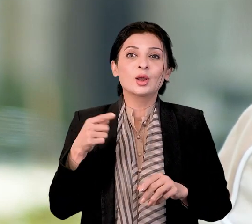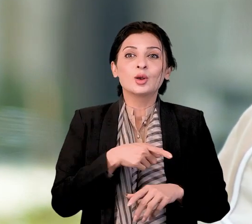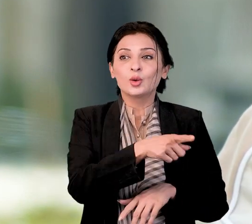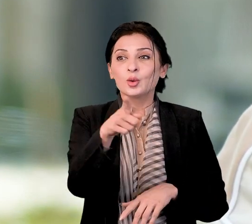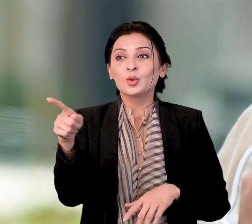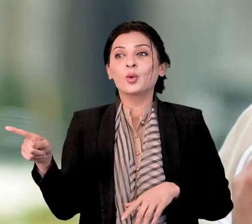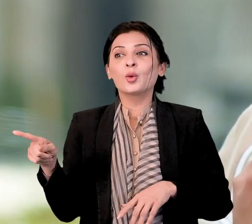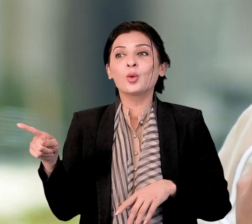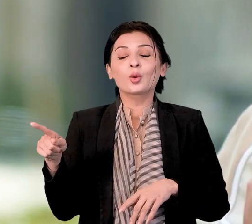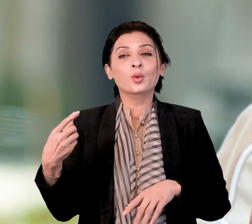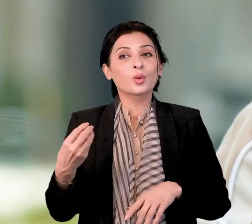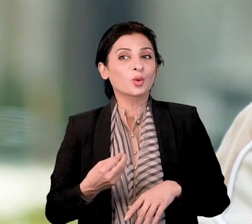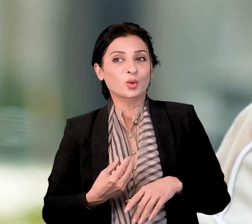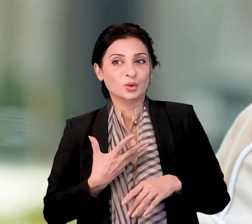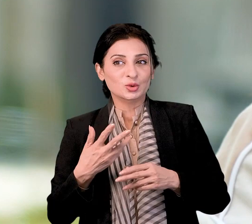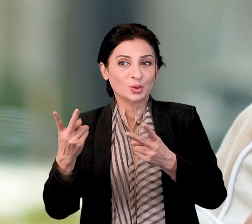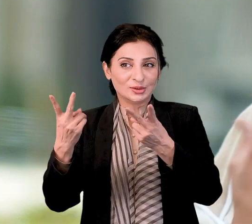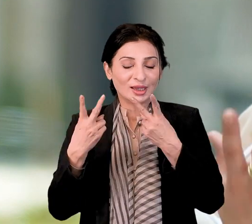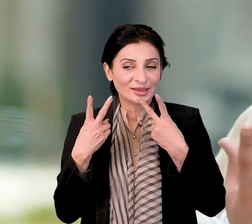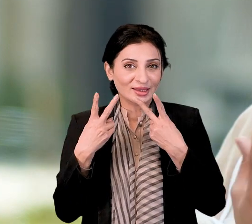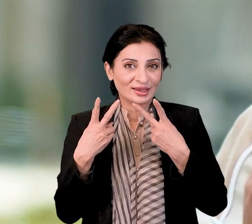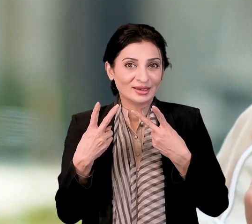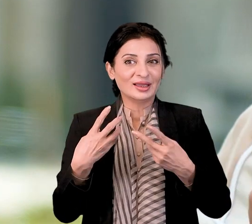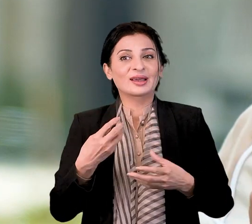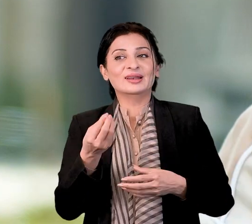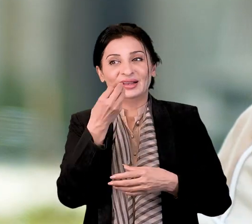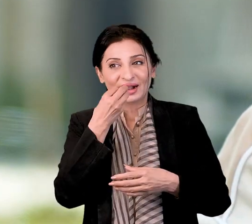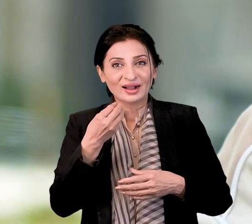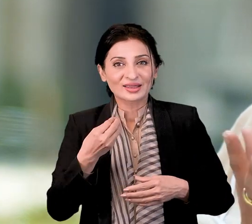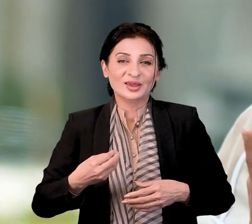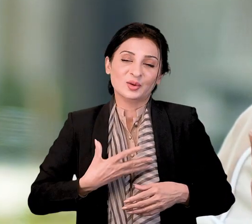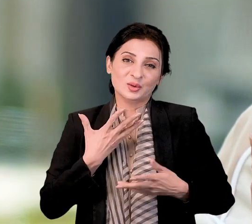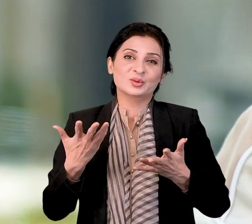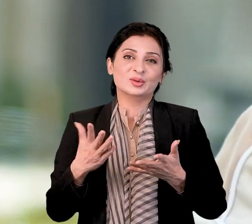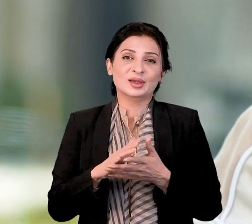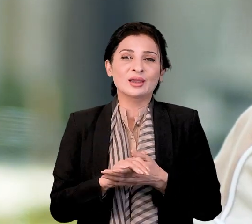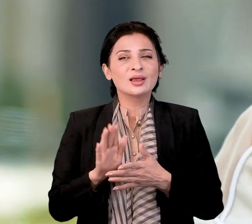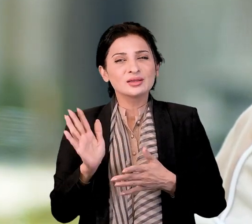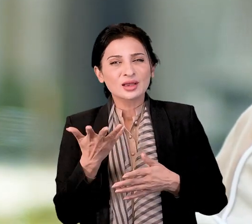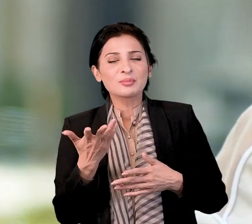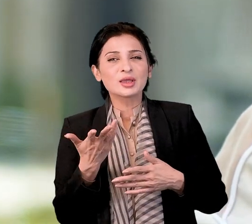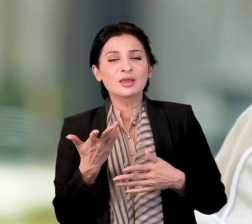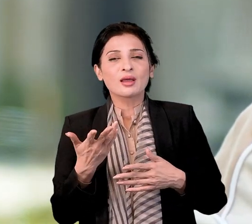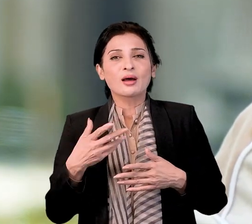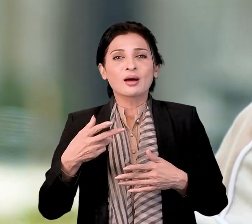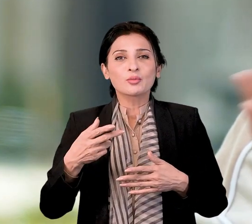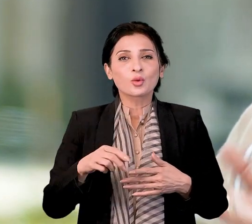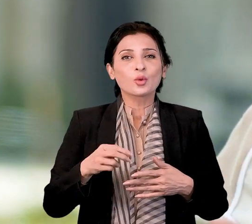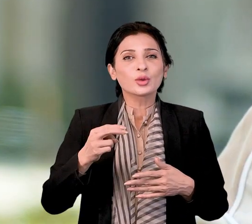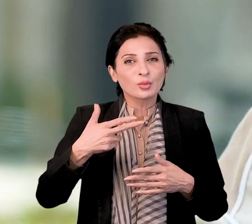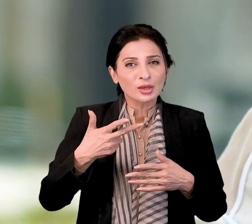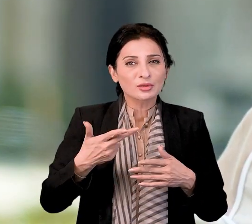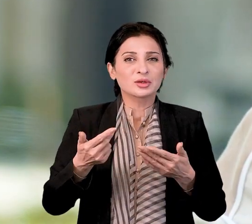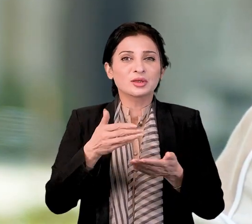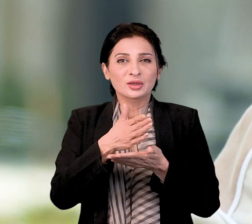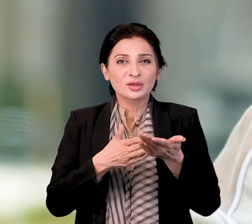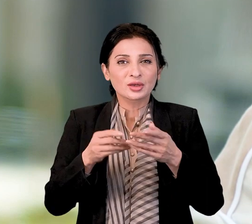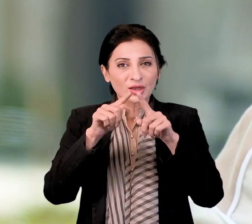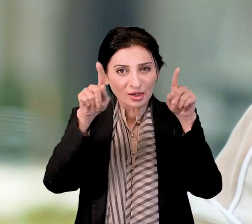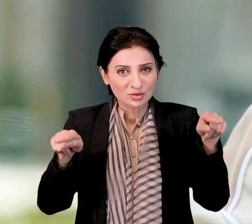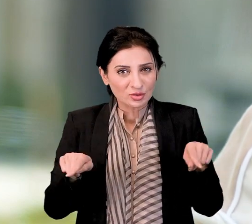हम यही सोचते रहते हैं कि इसको डेकोरेट कैसे करना है, इसका एम्बियंस कितना अच्छा होना चाहिए, लेकिन ये एक पूरा पैकेज